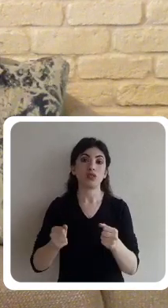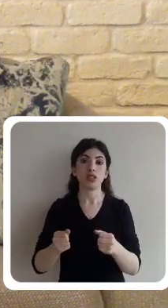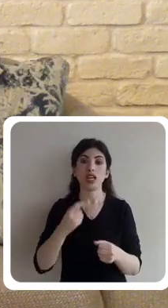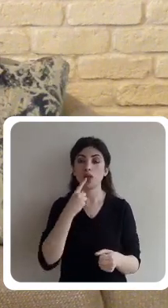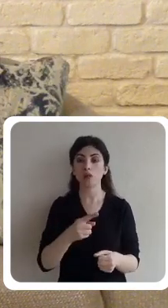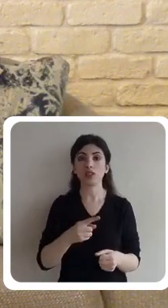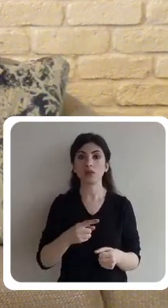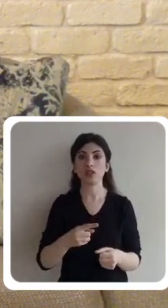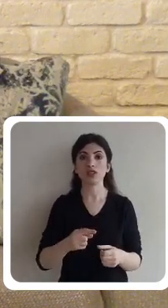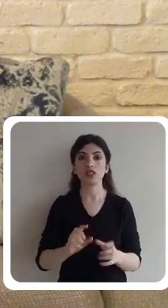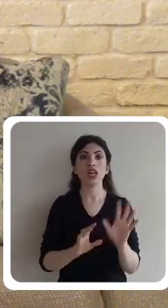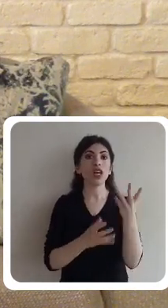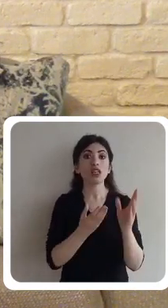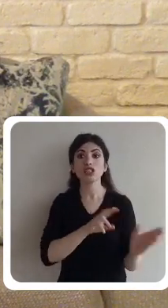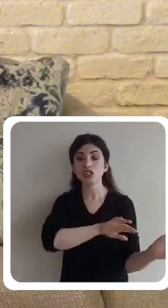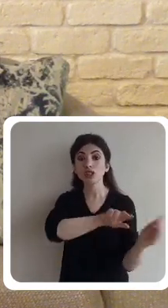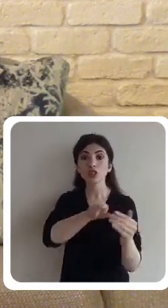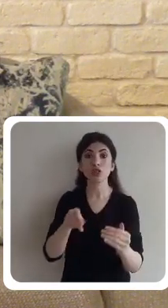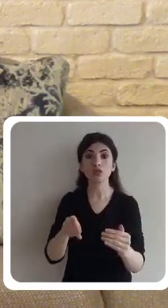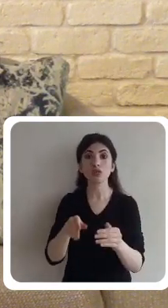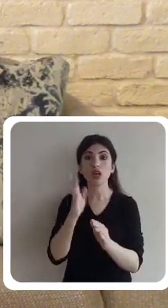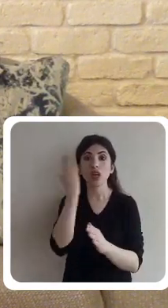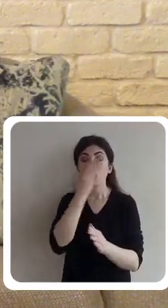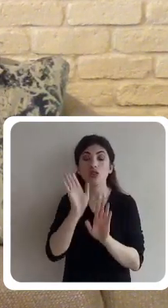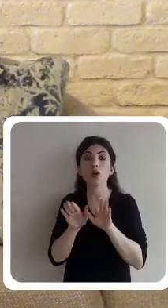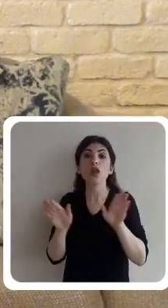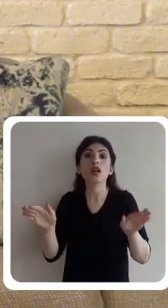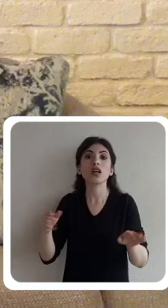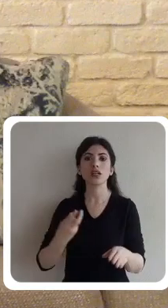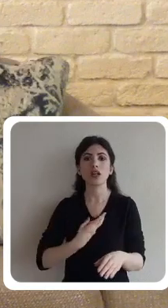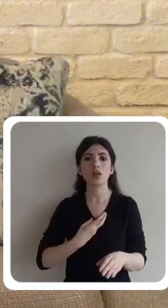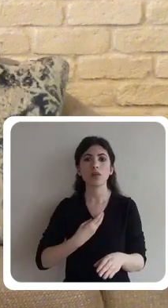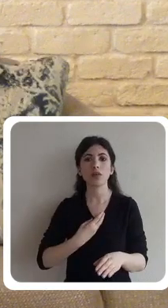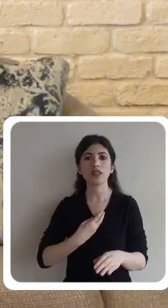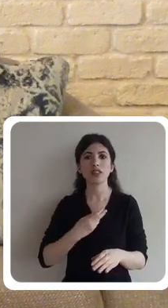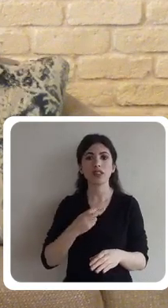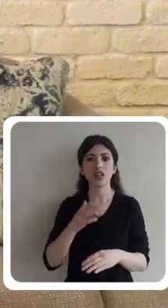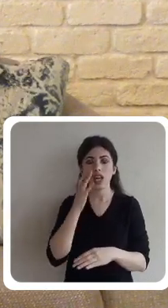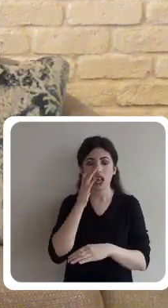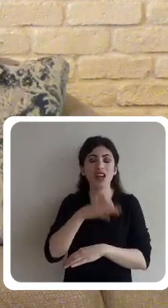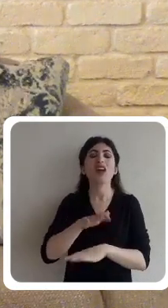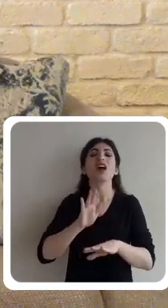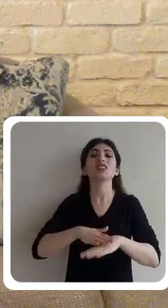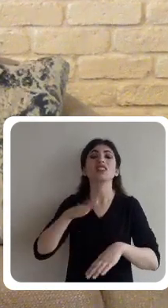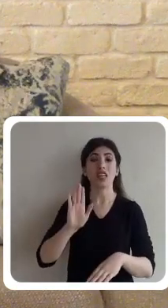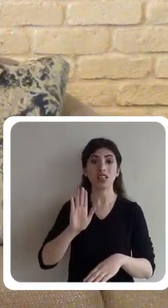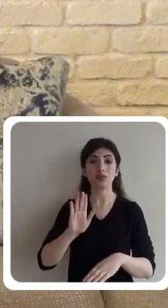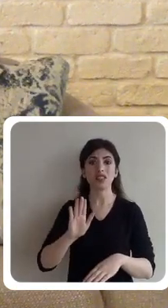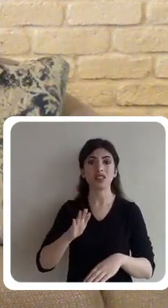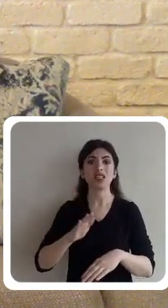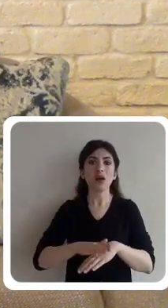Çalı dönmüş. Öyle mi? Söyle kargaya, beni rahatsız etmesin, üzerime